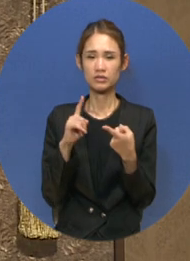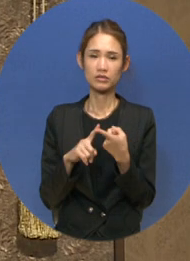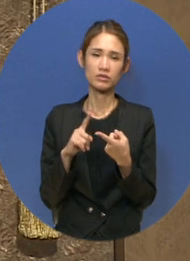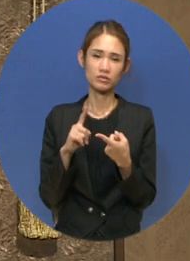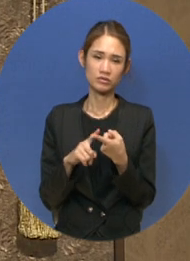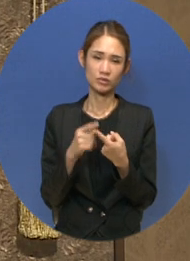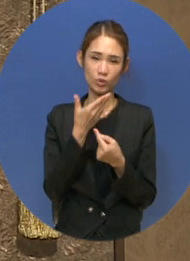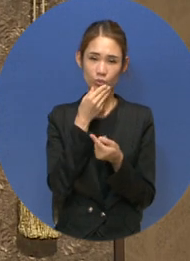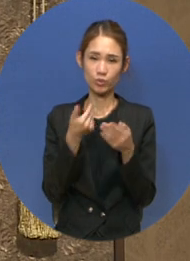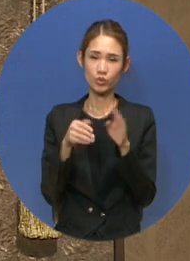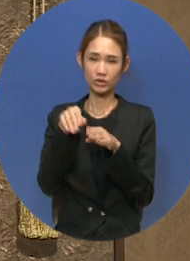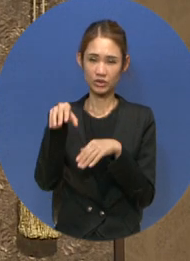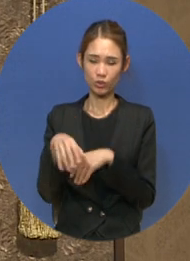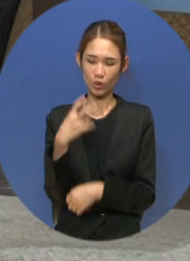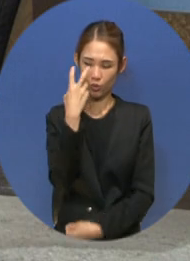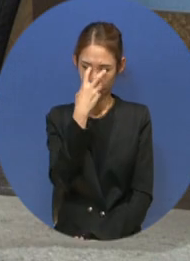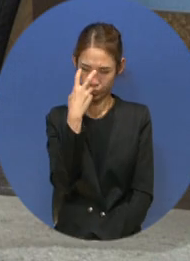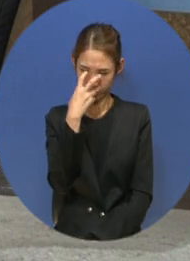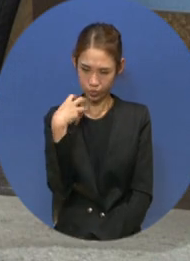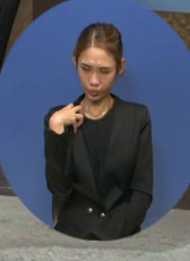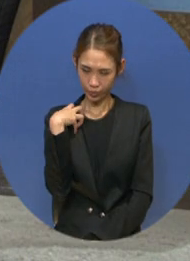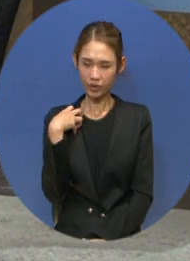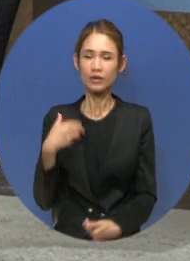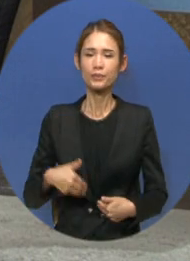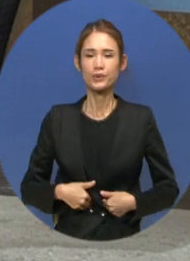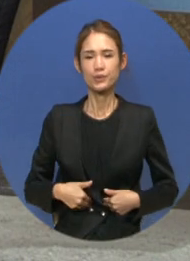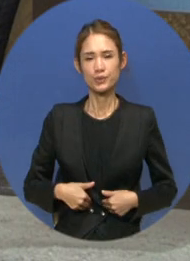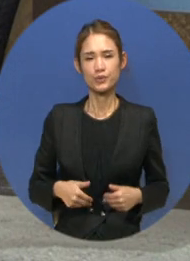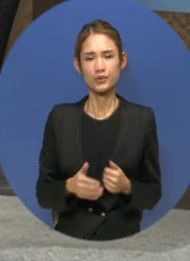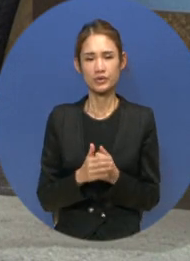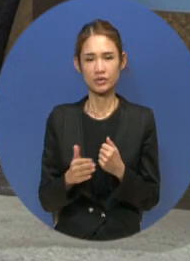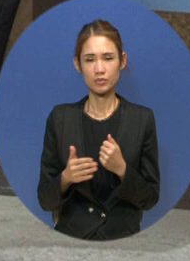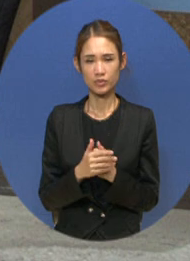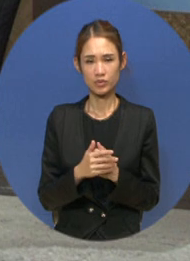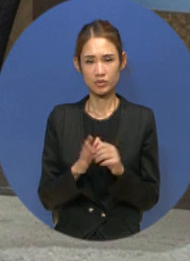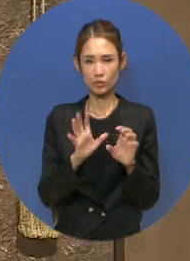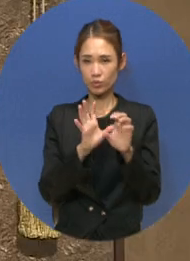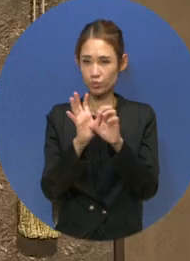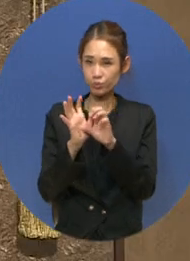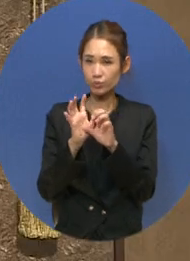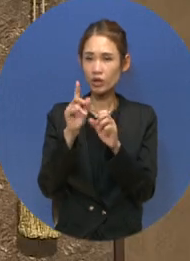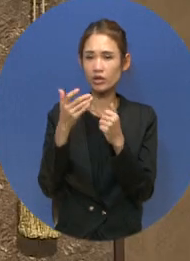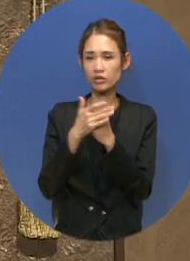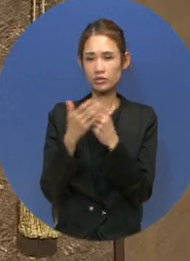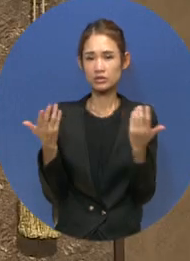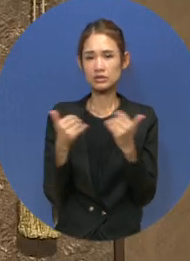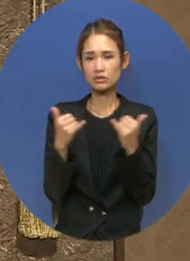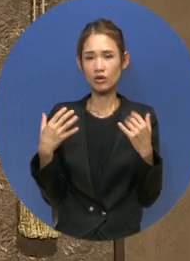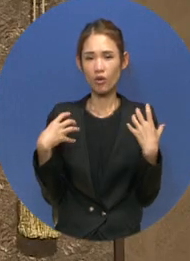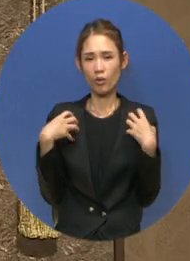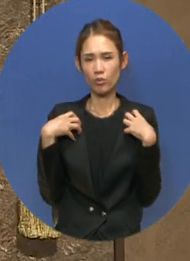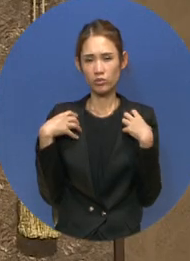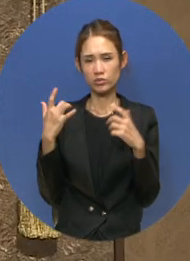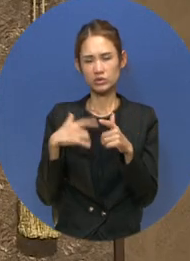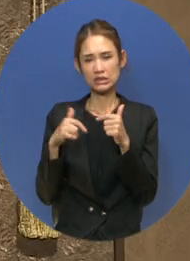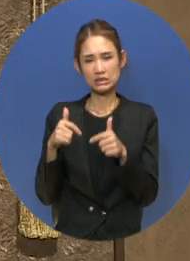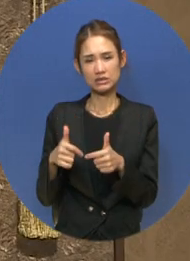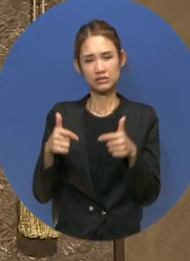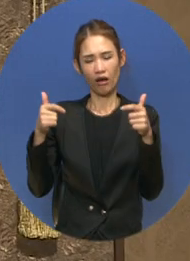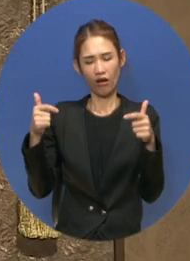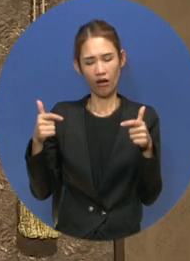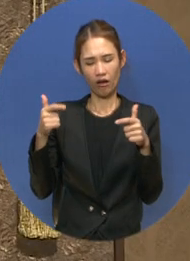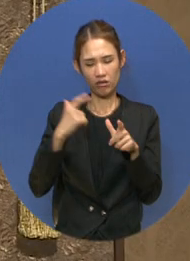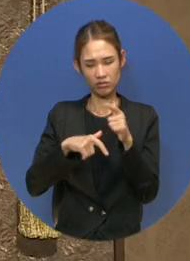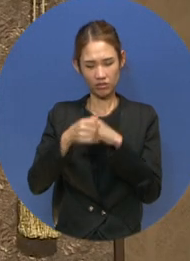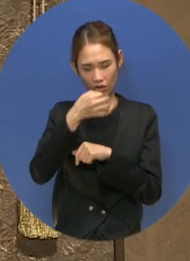또 복지관에서 또 보호를 해야 되는 상황이기 때문에 네. 오히려 코로나로 인해서 직원들의 업무의 부담은 더욱더